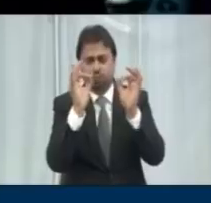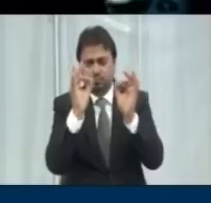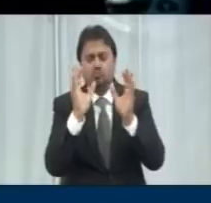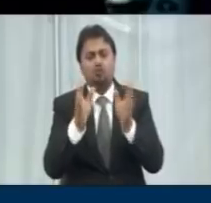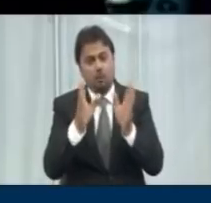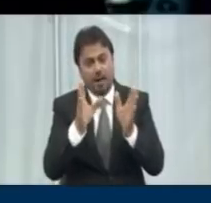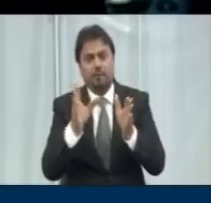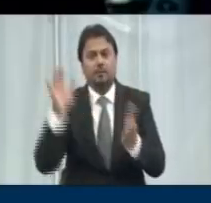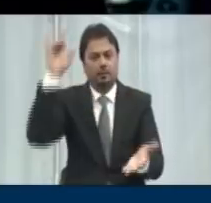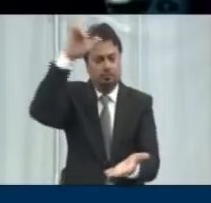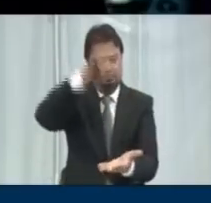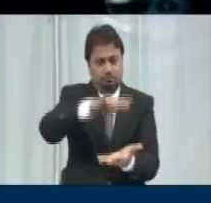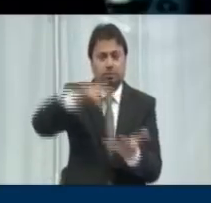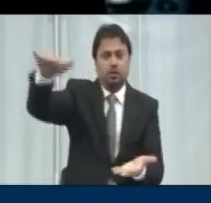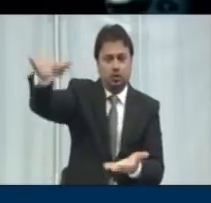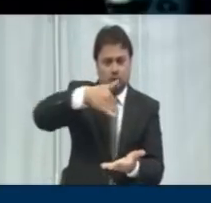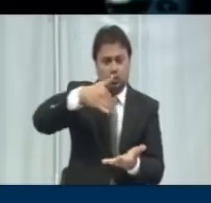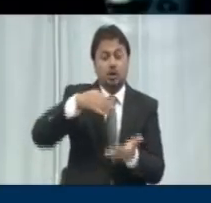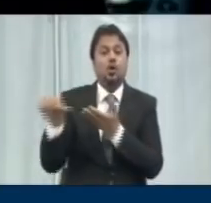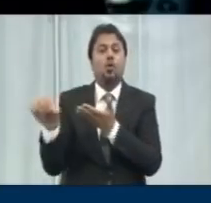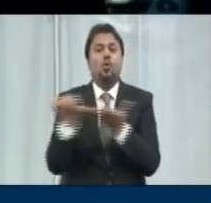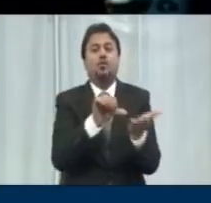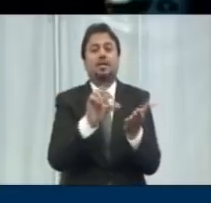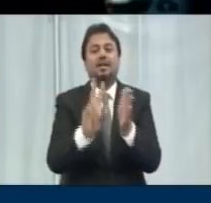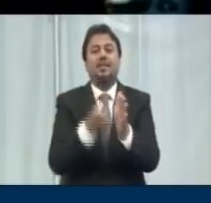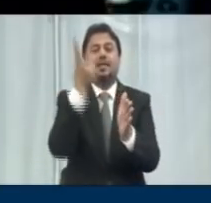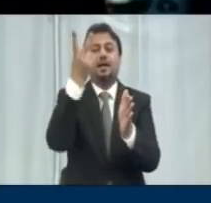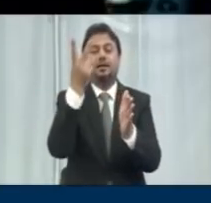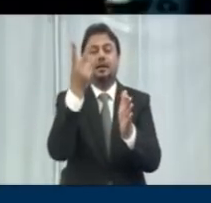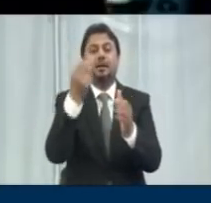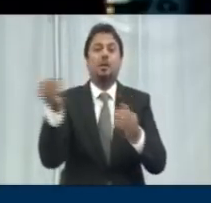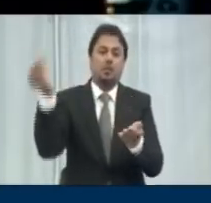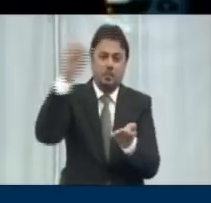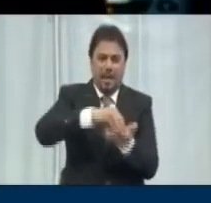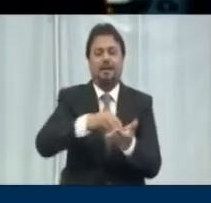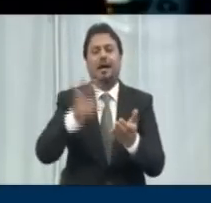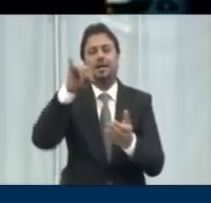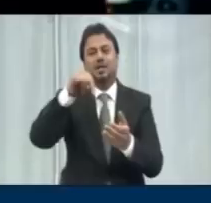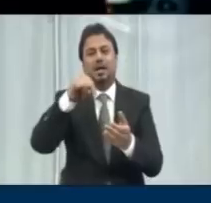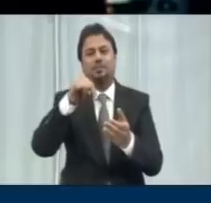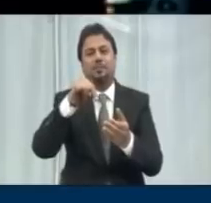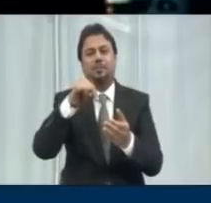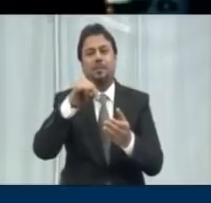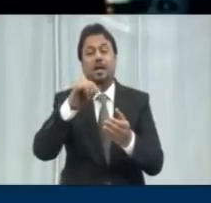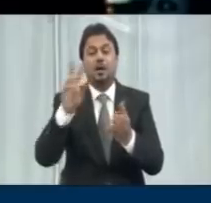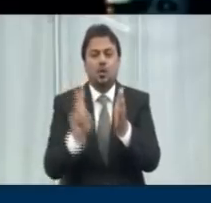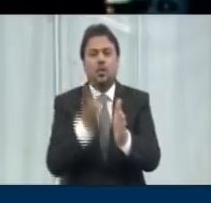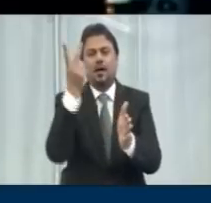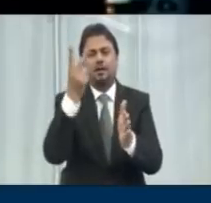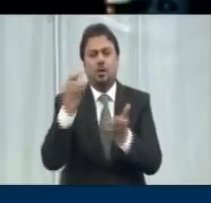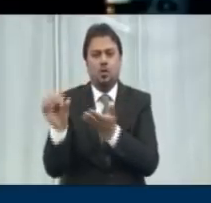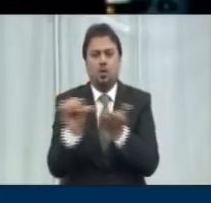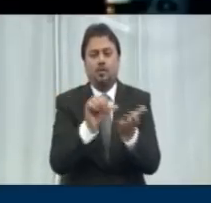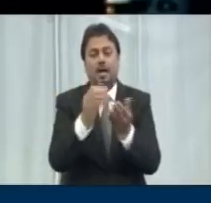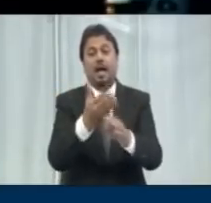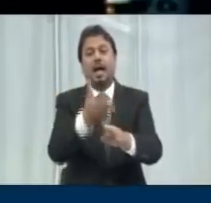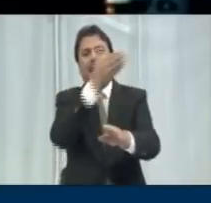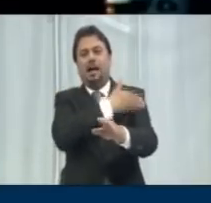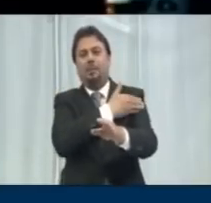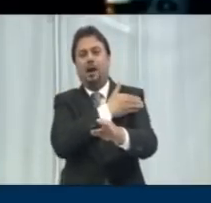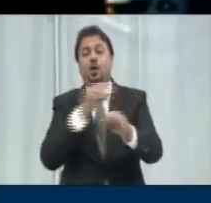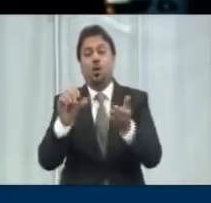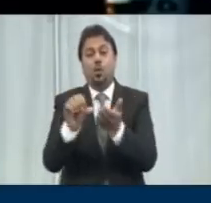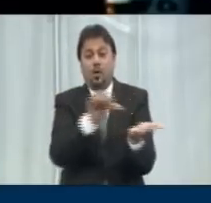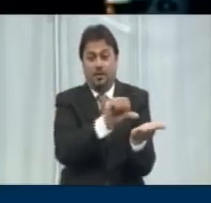بالتالي اليوم وصل الوفد الثاني بعد 10 أيام، وصل الوفد الثاني من الوفد الأول، أقصد 10 أيام من